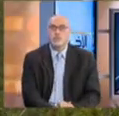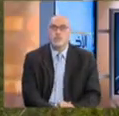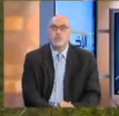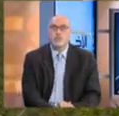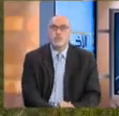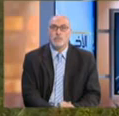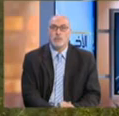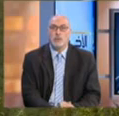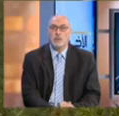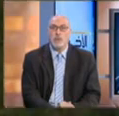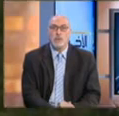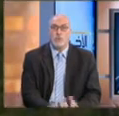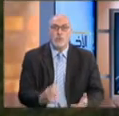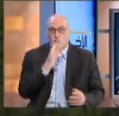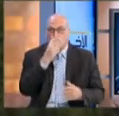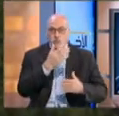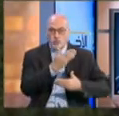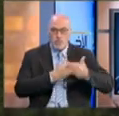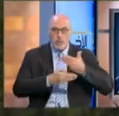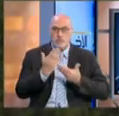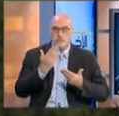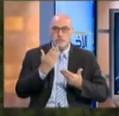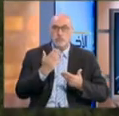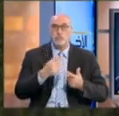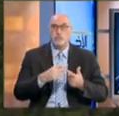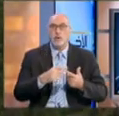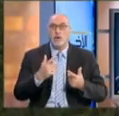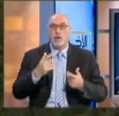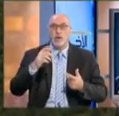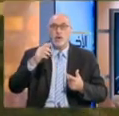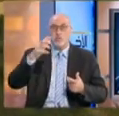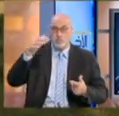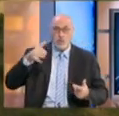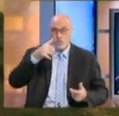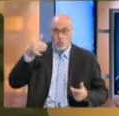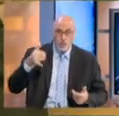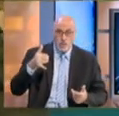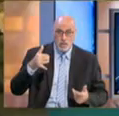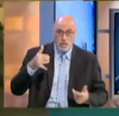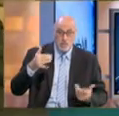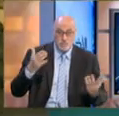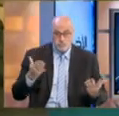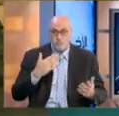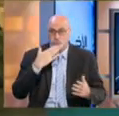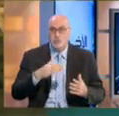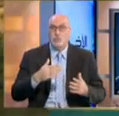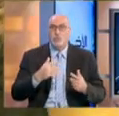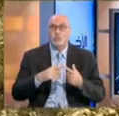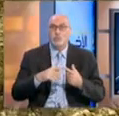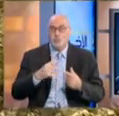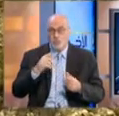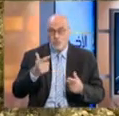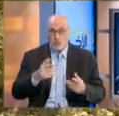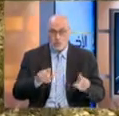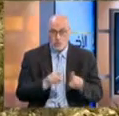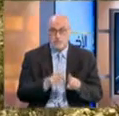البحث عن بدائل استراتيجية لعائدات النفط يبقى الهدف الأساس الذي تسعى الجزائر إلى تحقيقه، والبداية